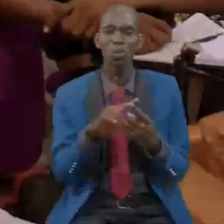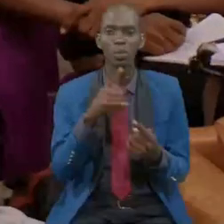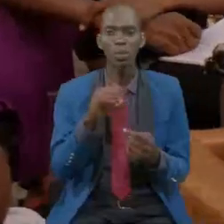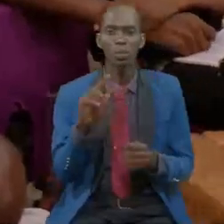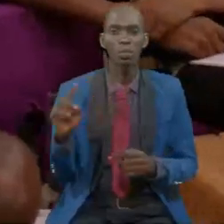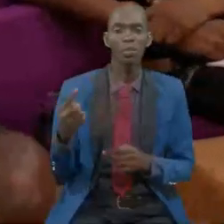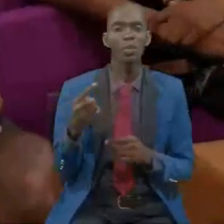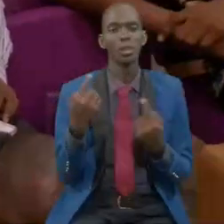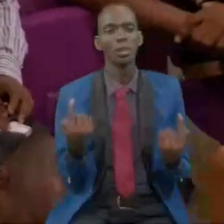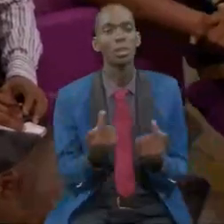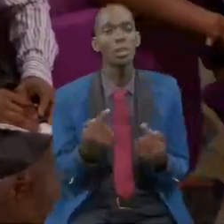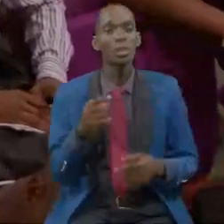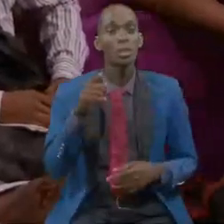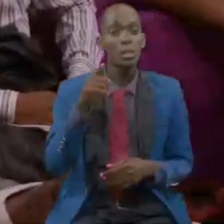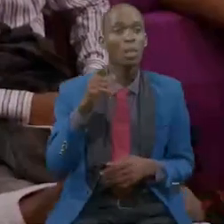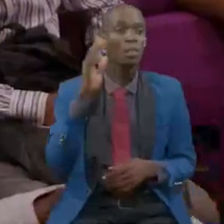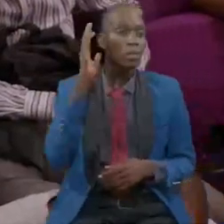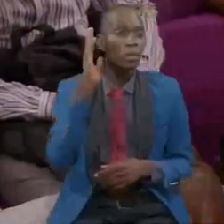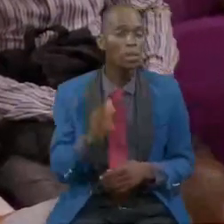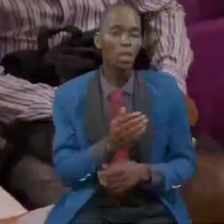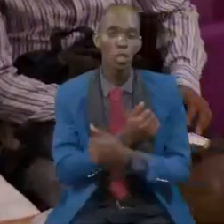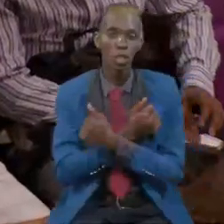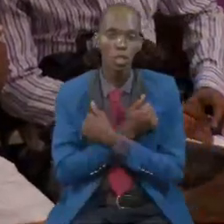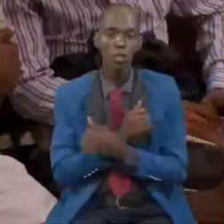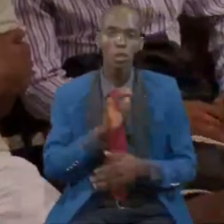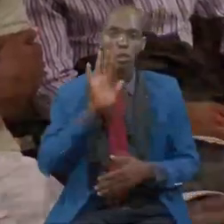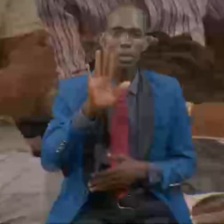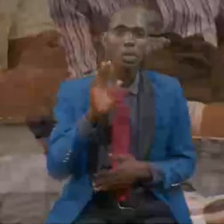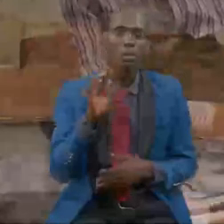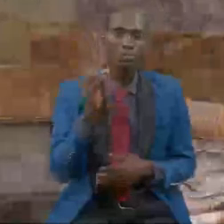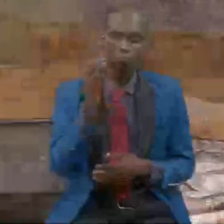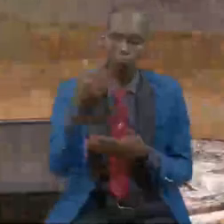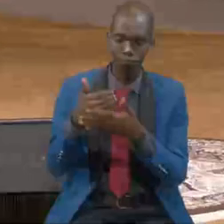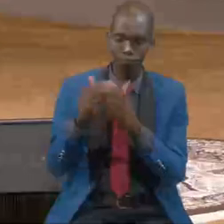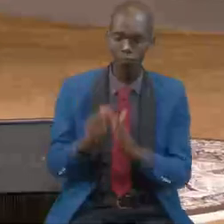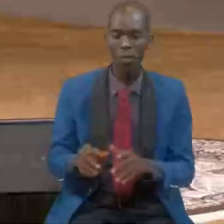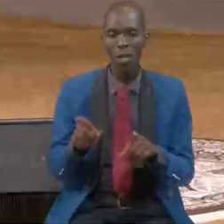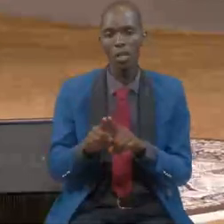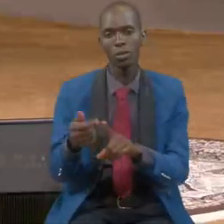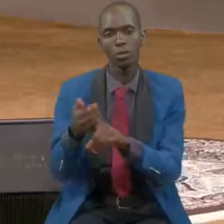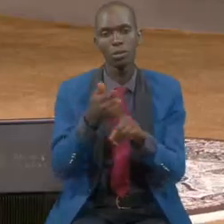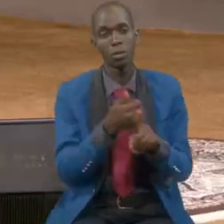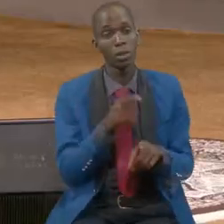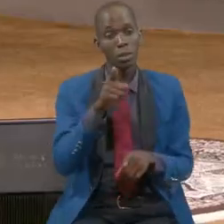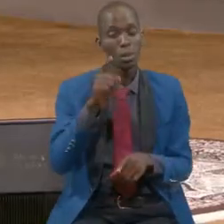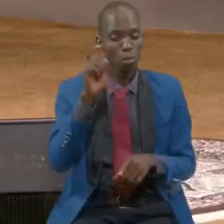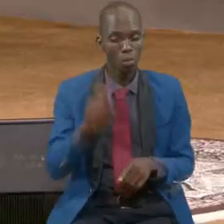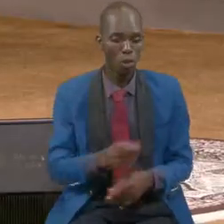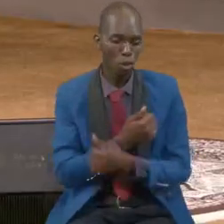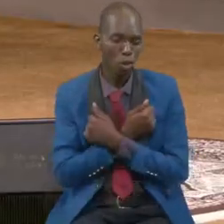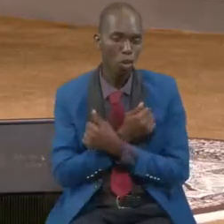Et voici le second, qui lui est semblable. Tu aimeras ton prochain comme toi-même. Tu